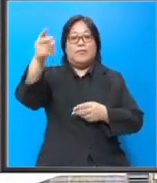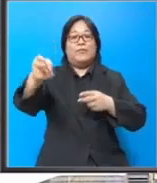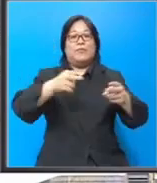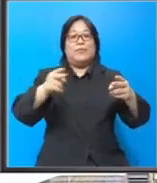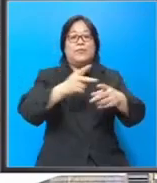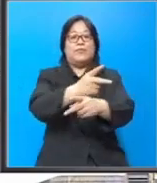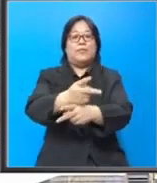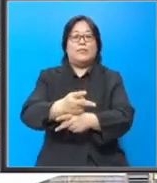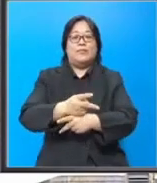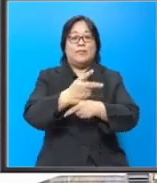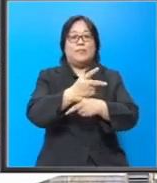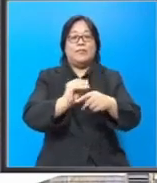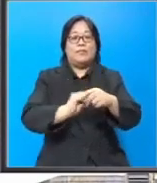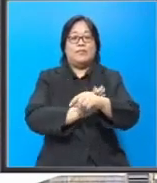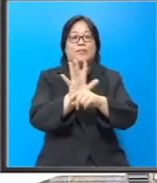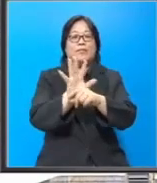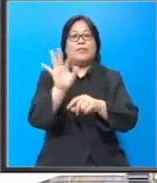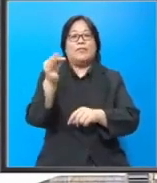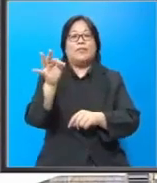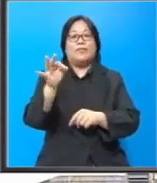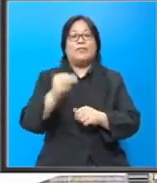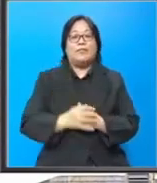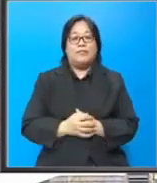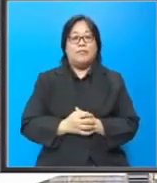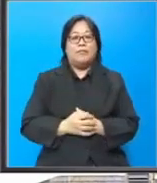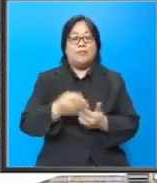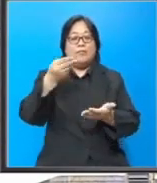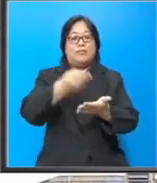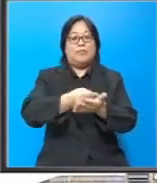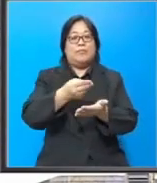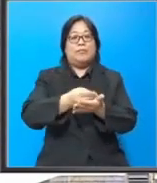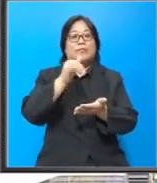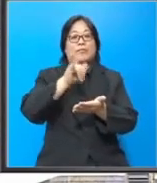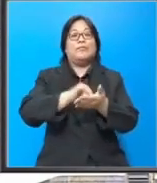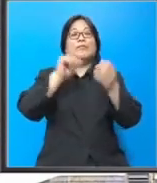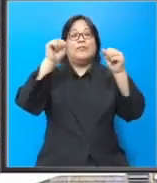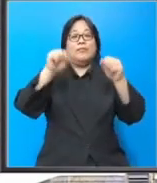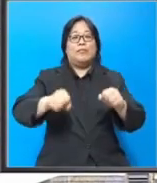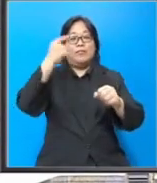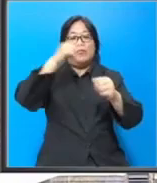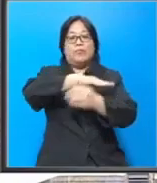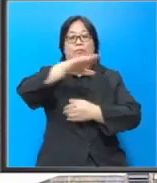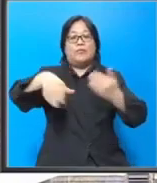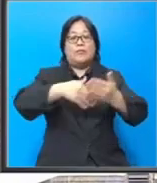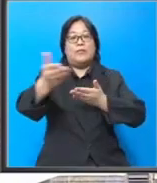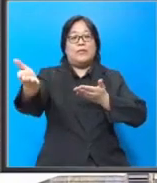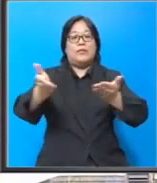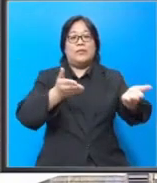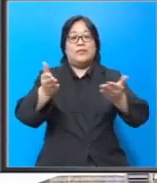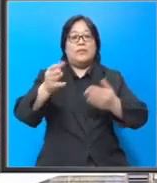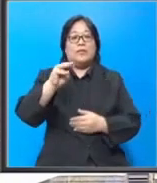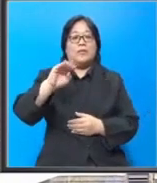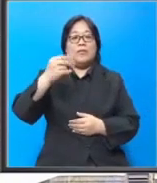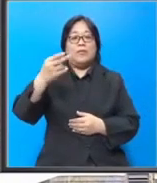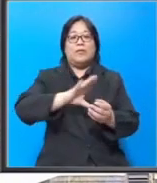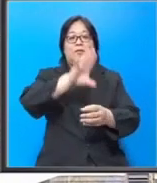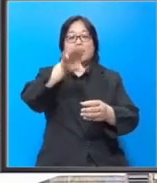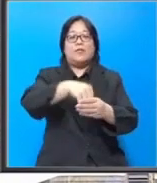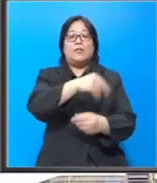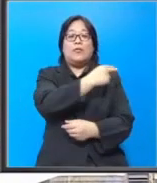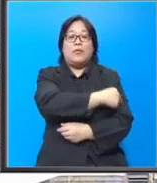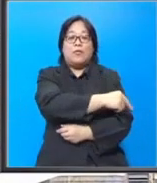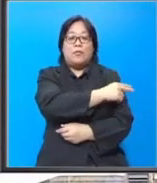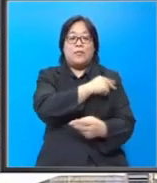mengawal babak kebit 19 untuk kan tersebut digunakan untuk kesemua facility Kementerian Kesehatan the most